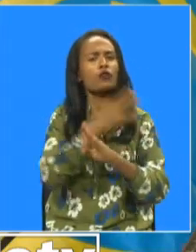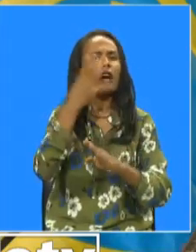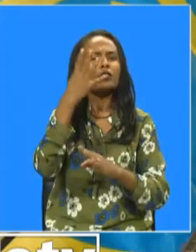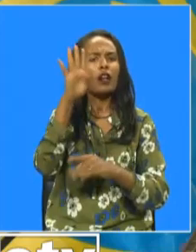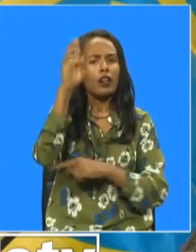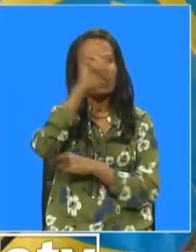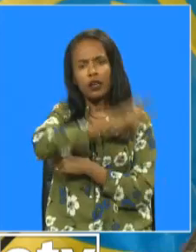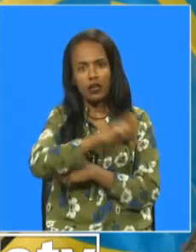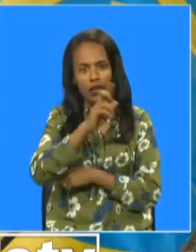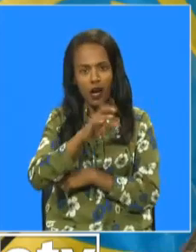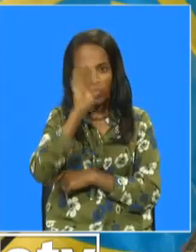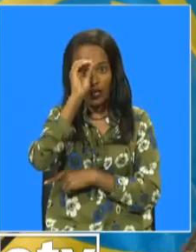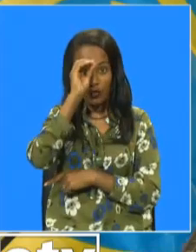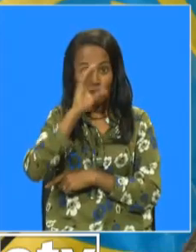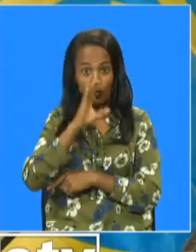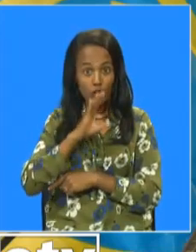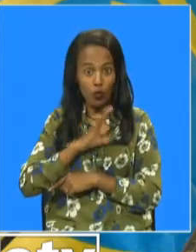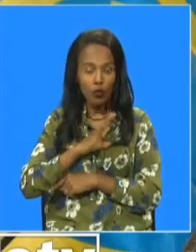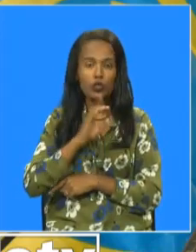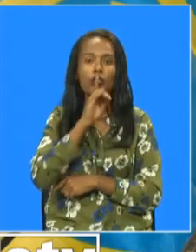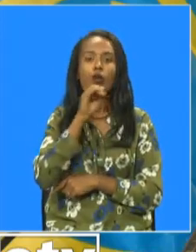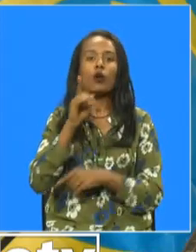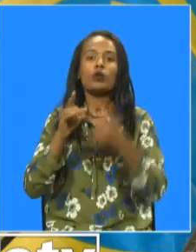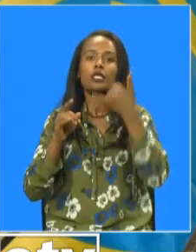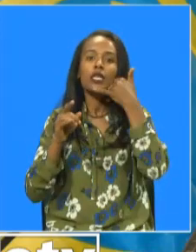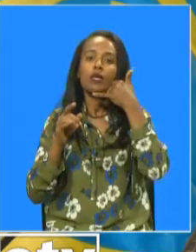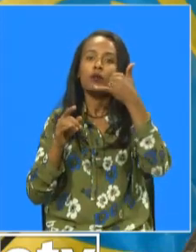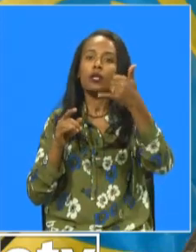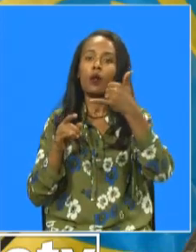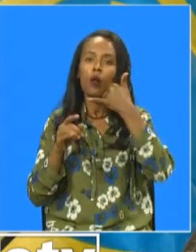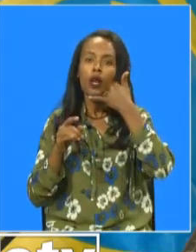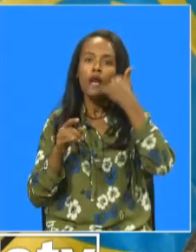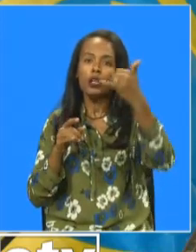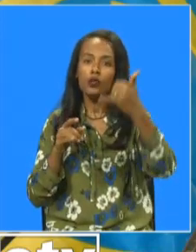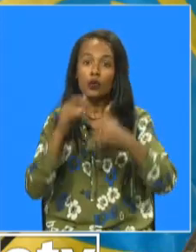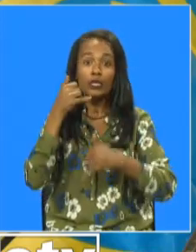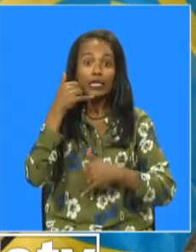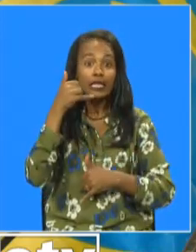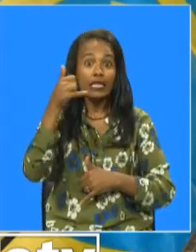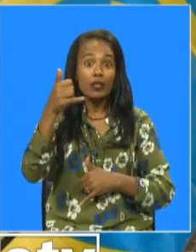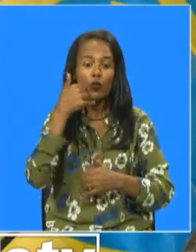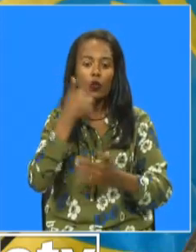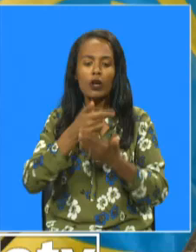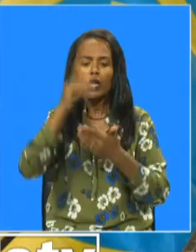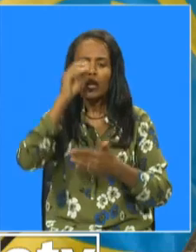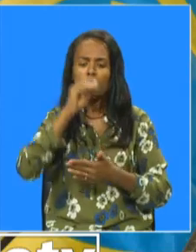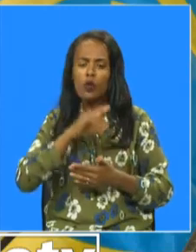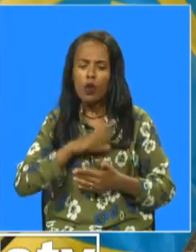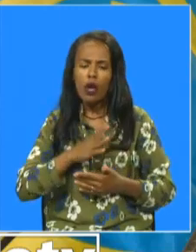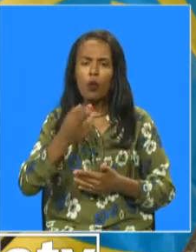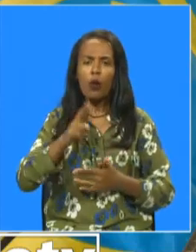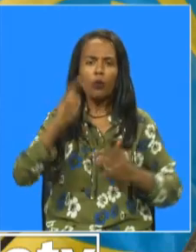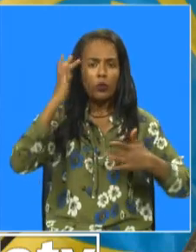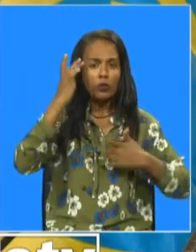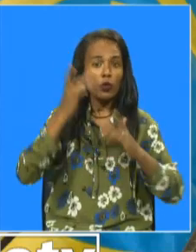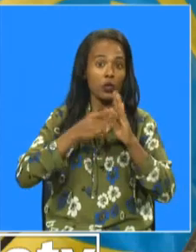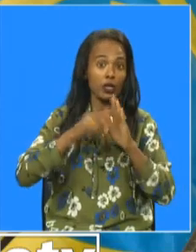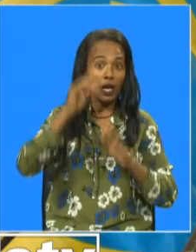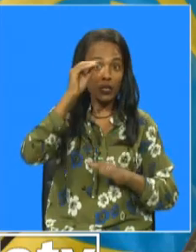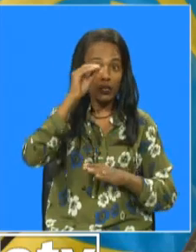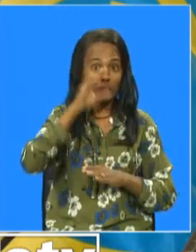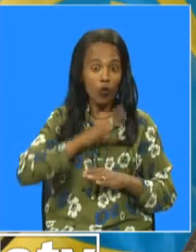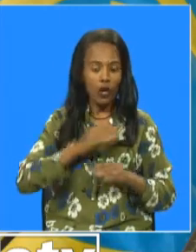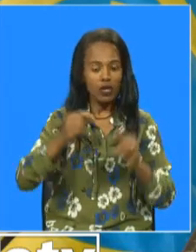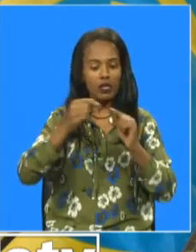ቀናት ያገኛቸውን ሰዎች ነው ስልክ የሚደወልላቸው። ስልክ ተደውሎ ከእንደዚህ አይነት ሰው ጋራ ወይም ደግሞ ለበሽታው ከተጋለጠ ሰው